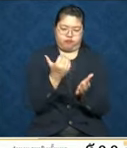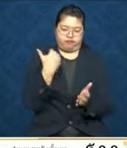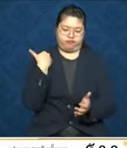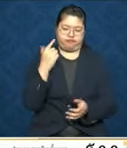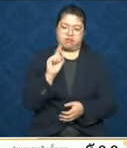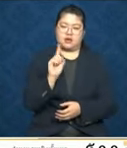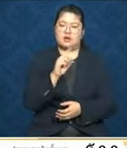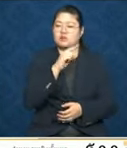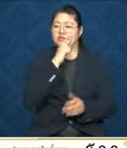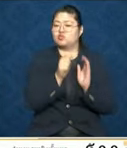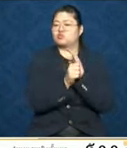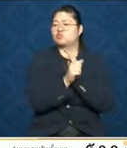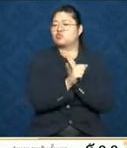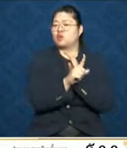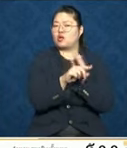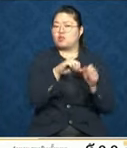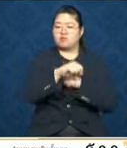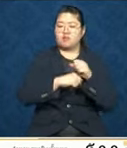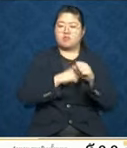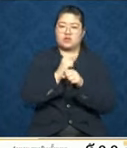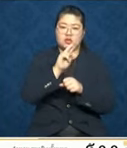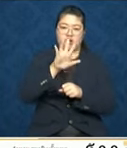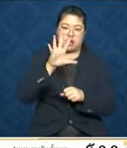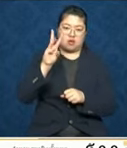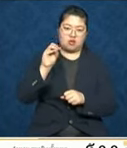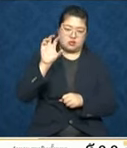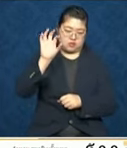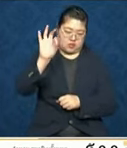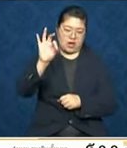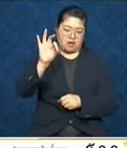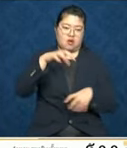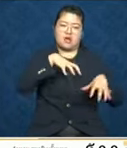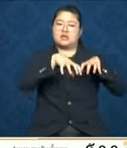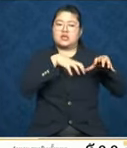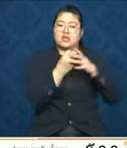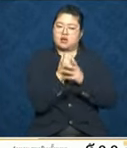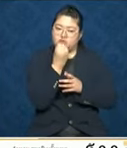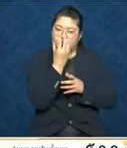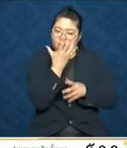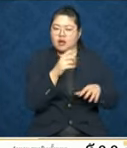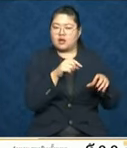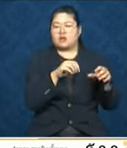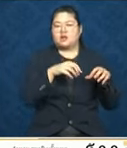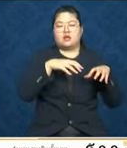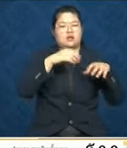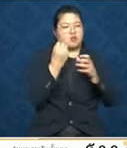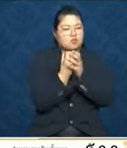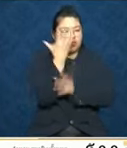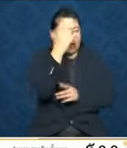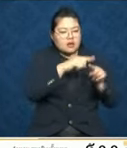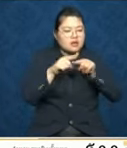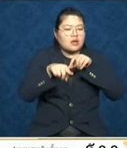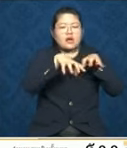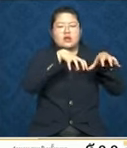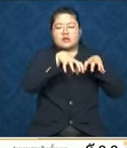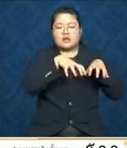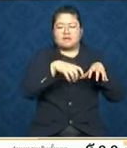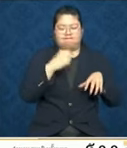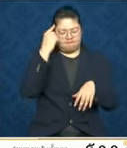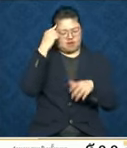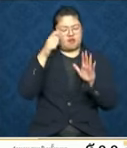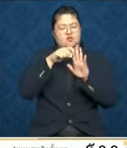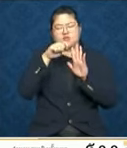ธานีของเราไม่ได้จัดในปี69งานมหกรรมพืชสวนโลกไทเอที่ใหญ่กว่าของโคราชนะครับในปี72ก็คงจะไม่ได้จัดเช่น